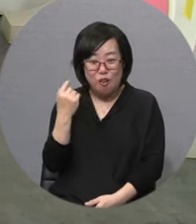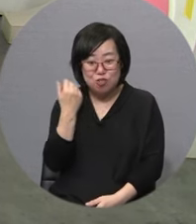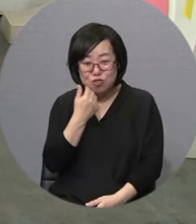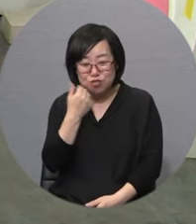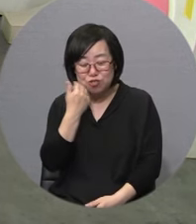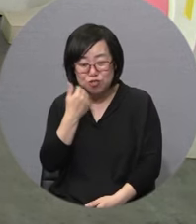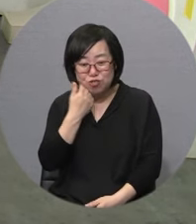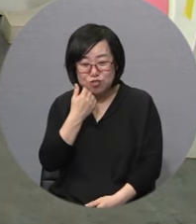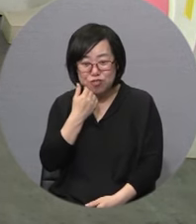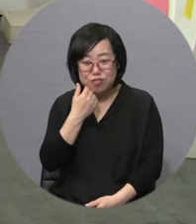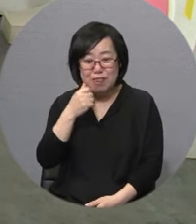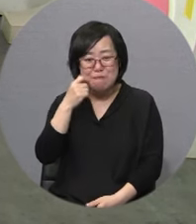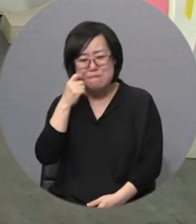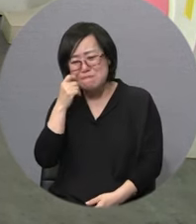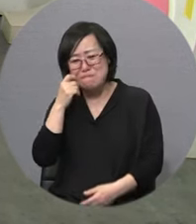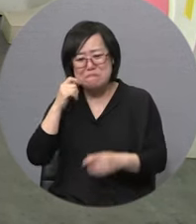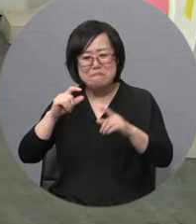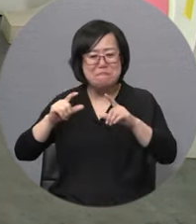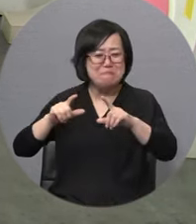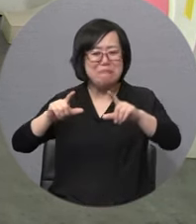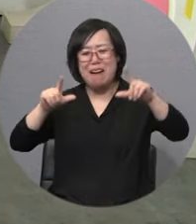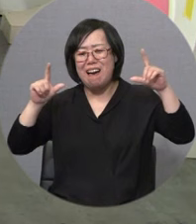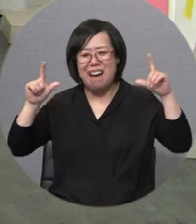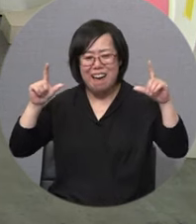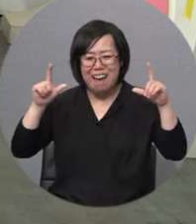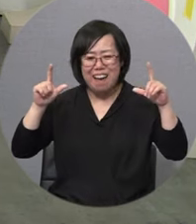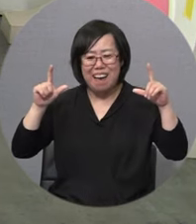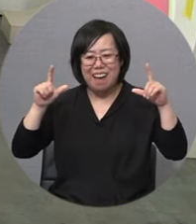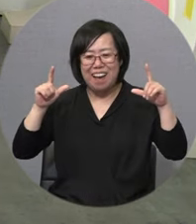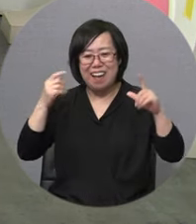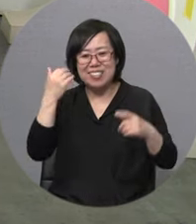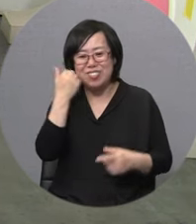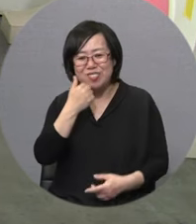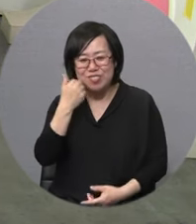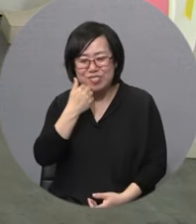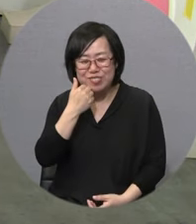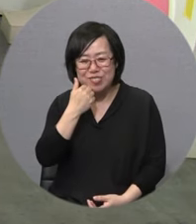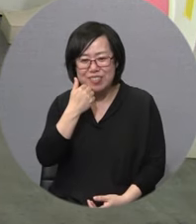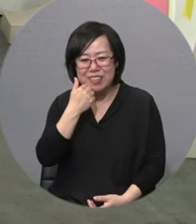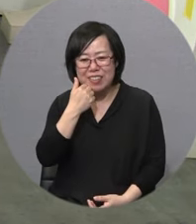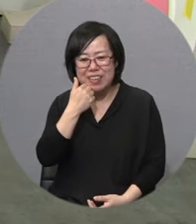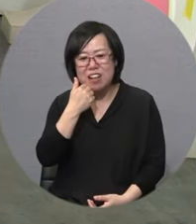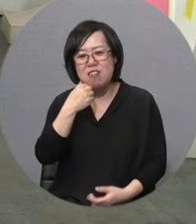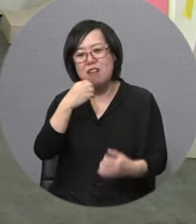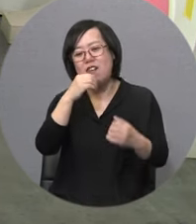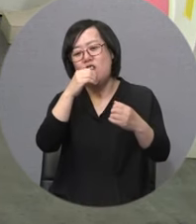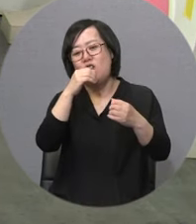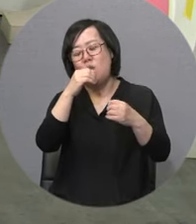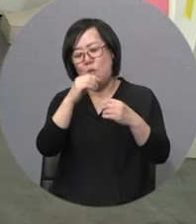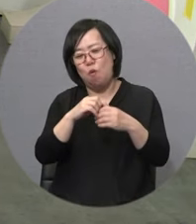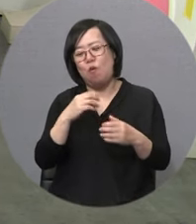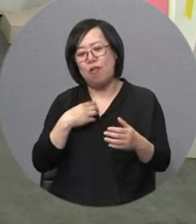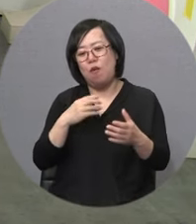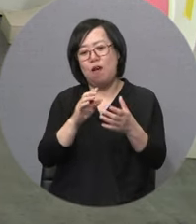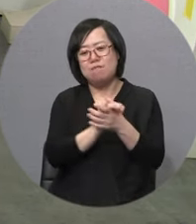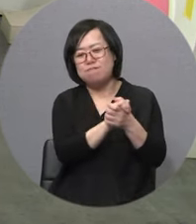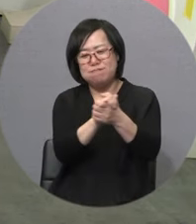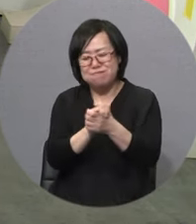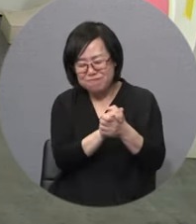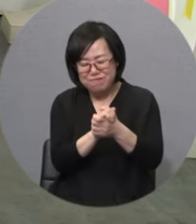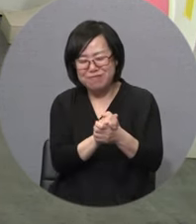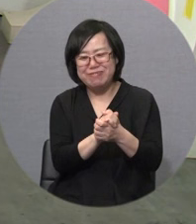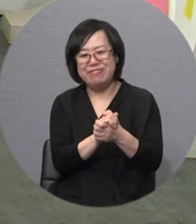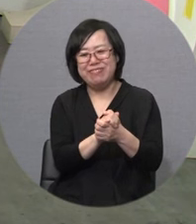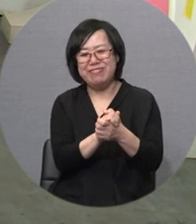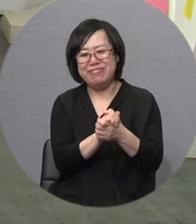대한민국의 슈퍼스타이자 살아있는 전설이시죠. 네. 또 저와 개인적으로 친분이 많으시고 또 여기